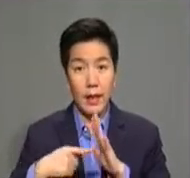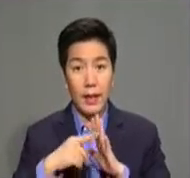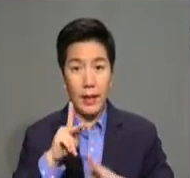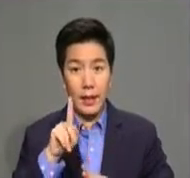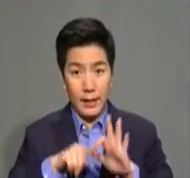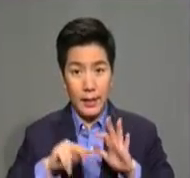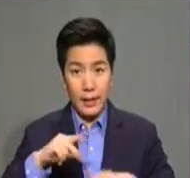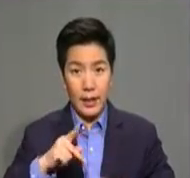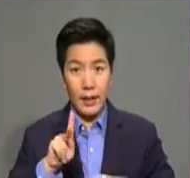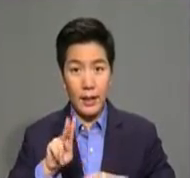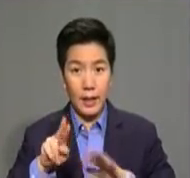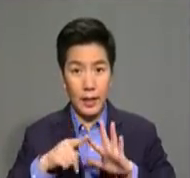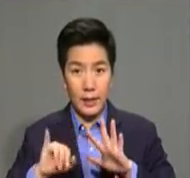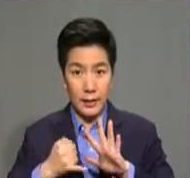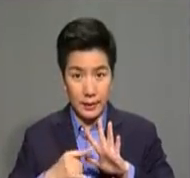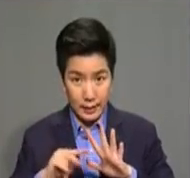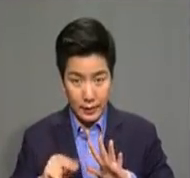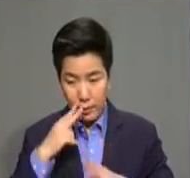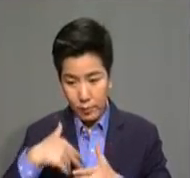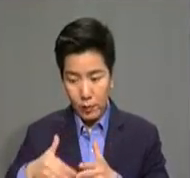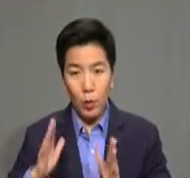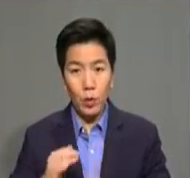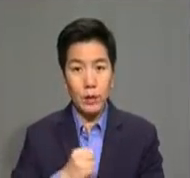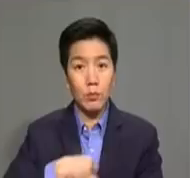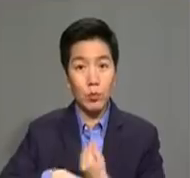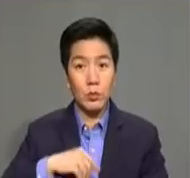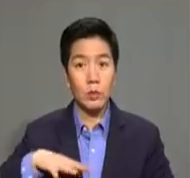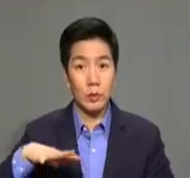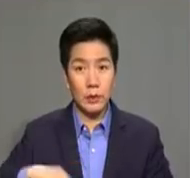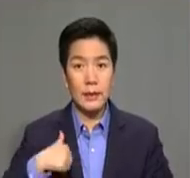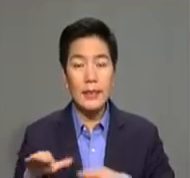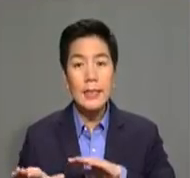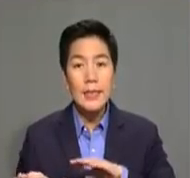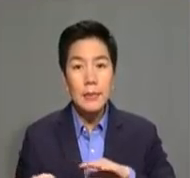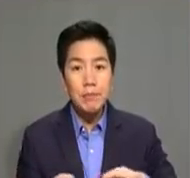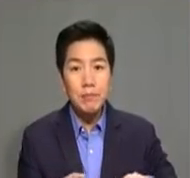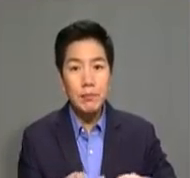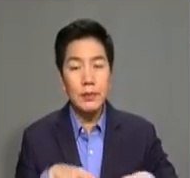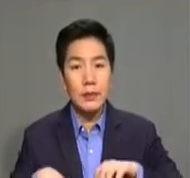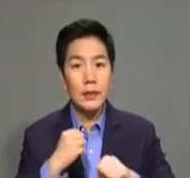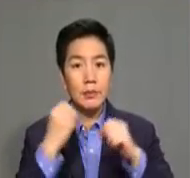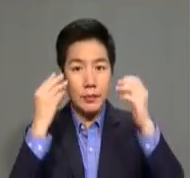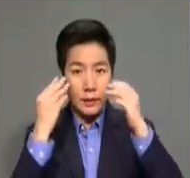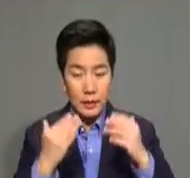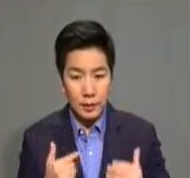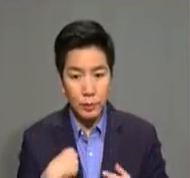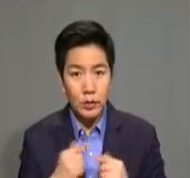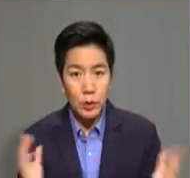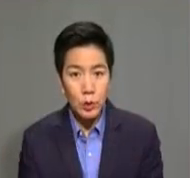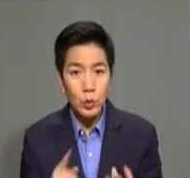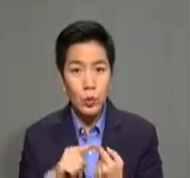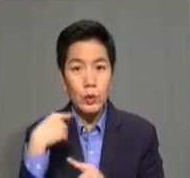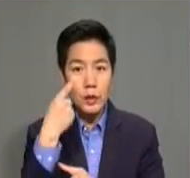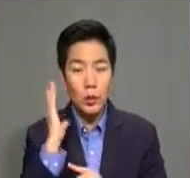ที่เหนือเขื่อนมาซึ่งขณะนี้นะคะผู้ประกอบการเองเนี่ยเขาก็ได้เตรียมที่จะจัดกิจกรรมส่งเสริมการท่องเที่ย